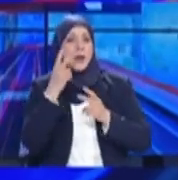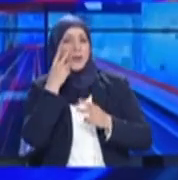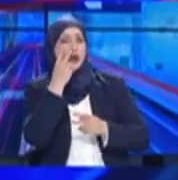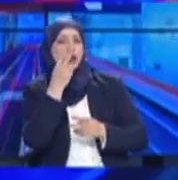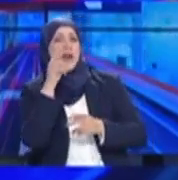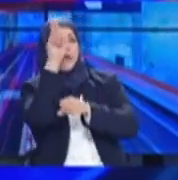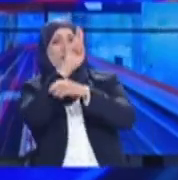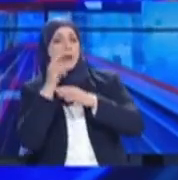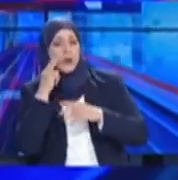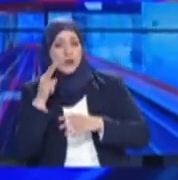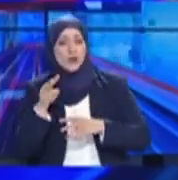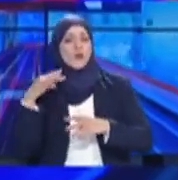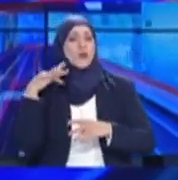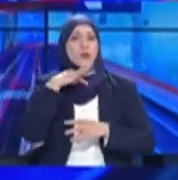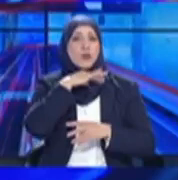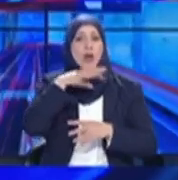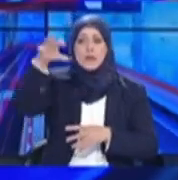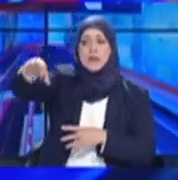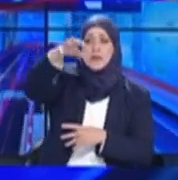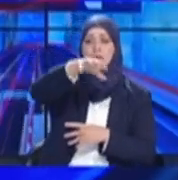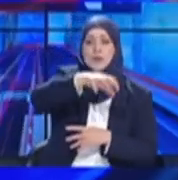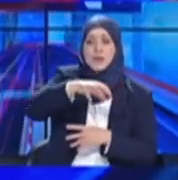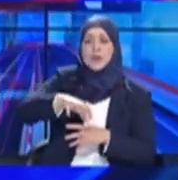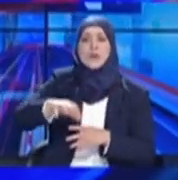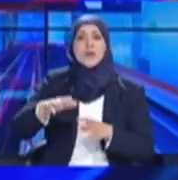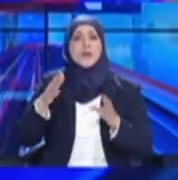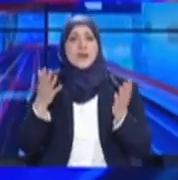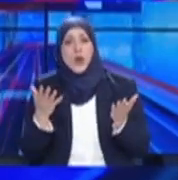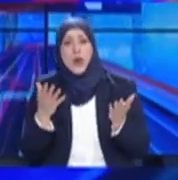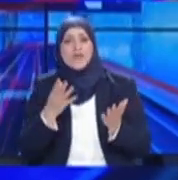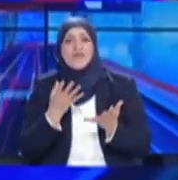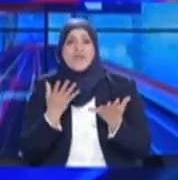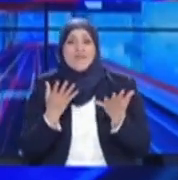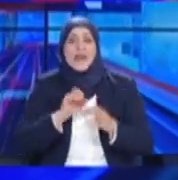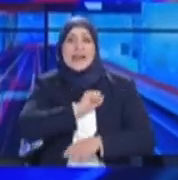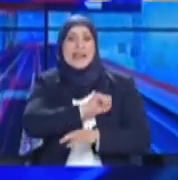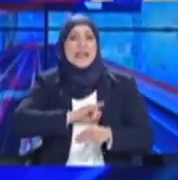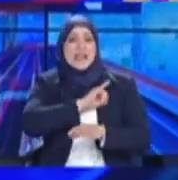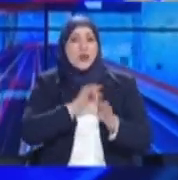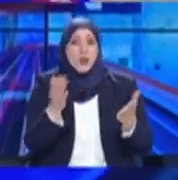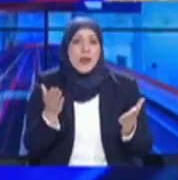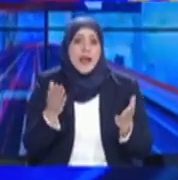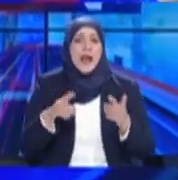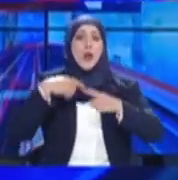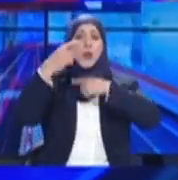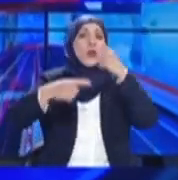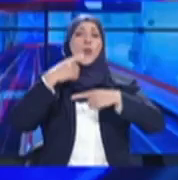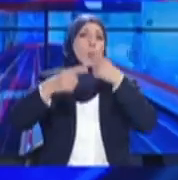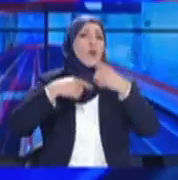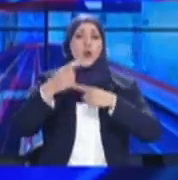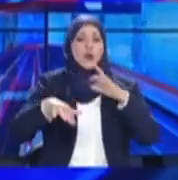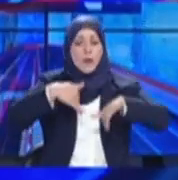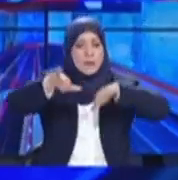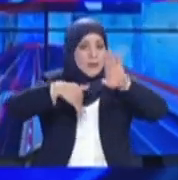انك تشوف موجود اكيد واحنا متاكدين يومين في الشهر